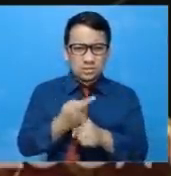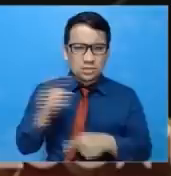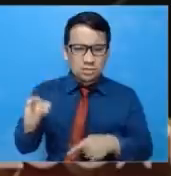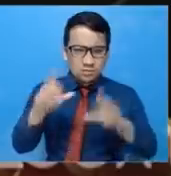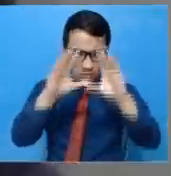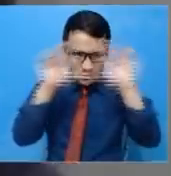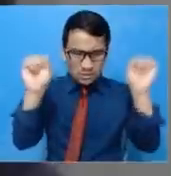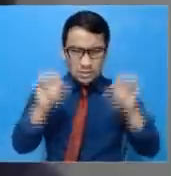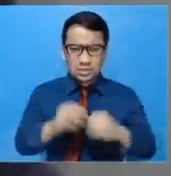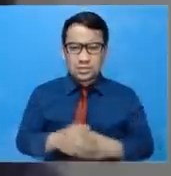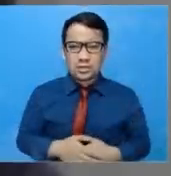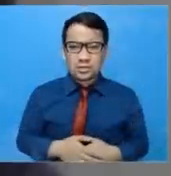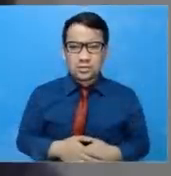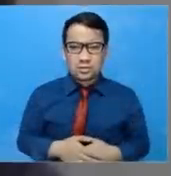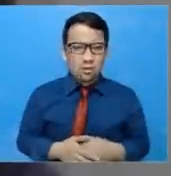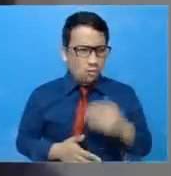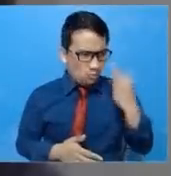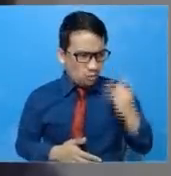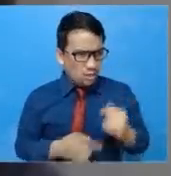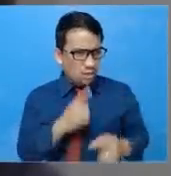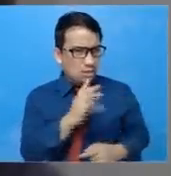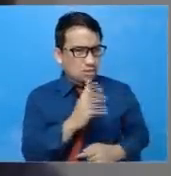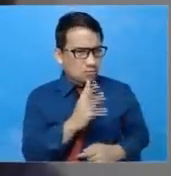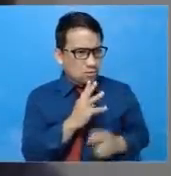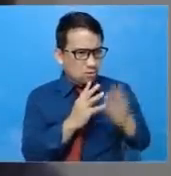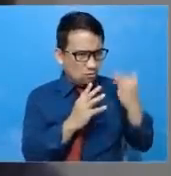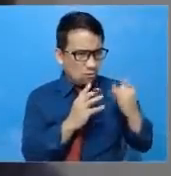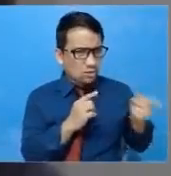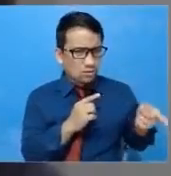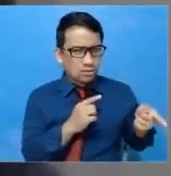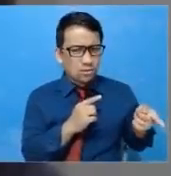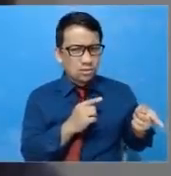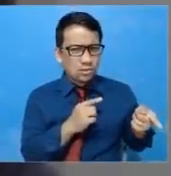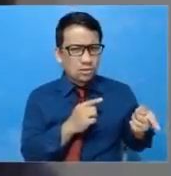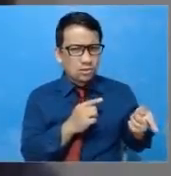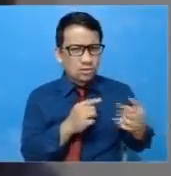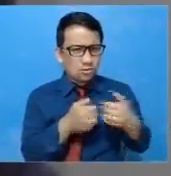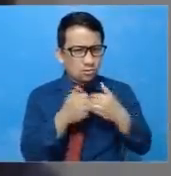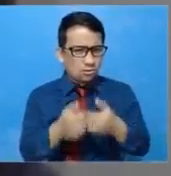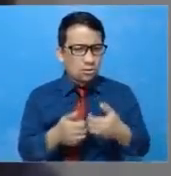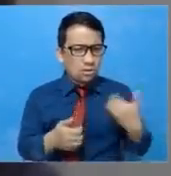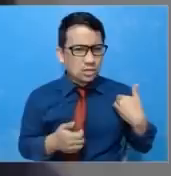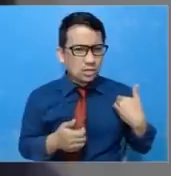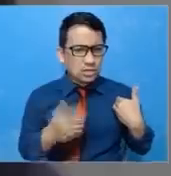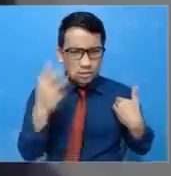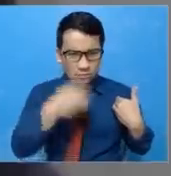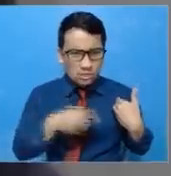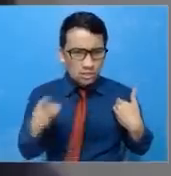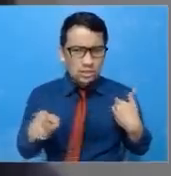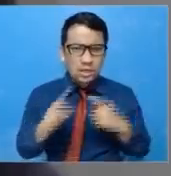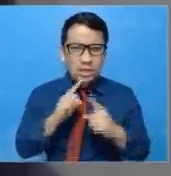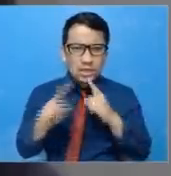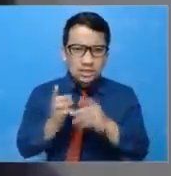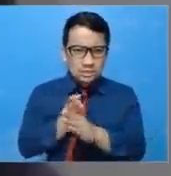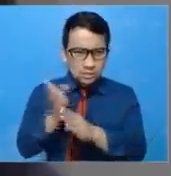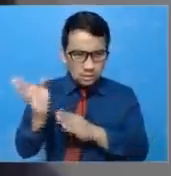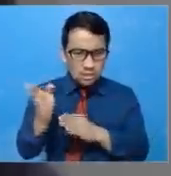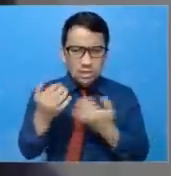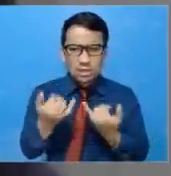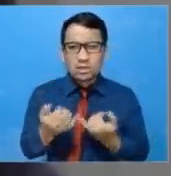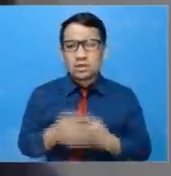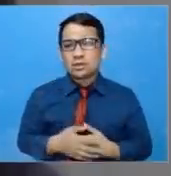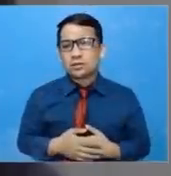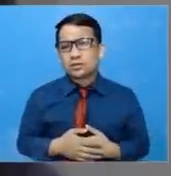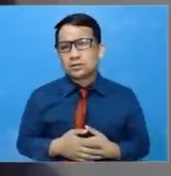kailangan sabihin nyo na magsalita ng ganyan na hindi man lang nakipag-usap sa mga kapartido? Ating Pangulo very